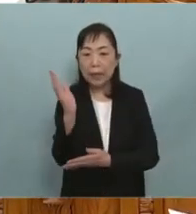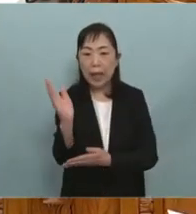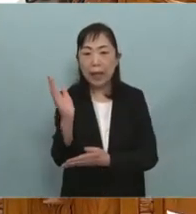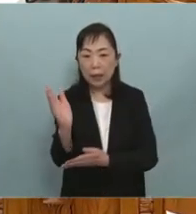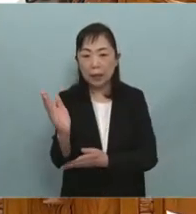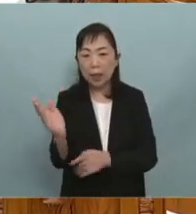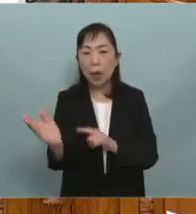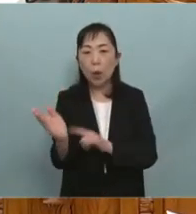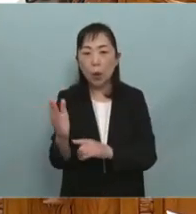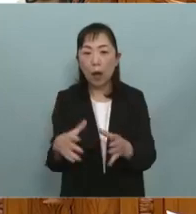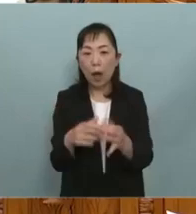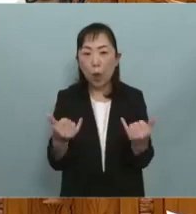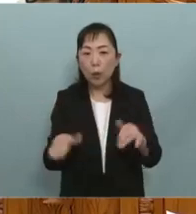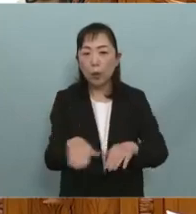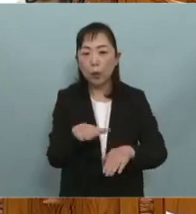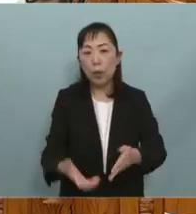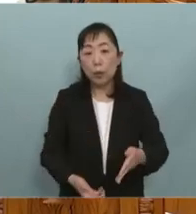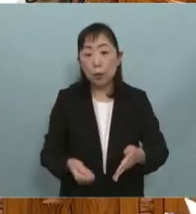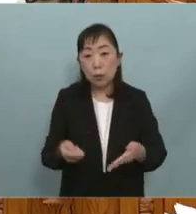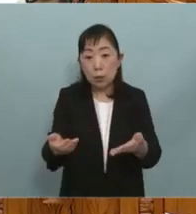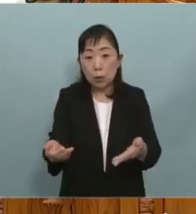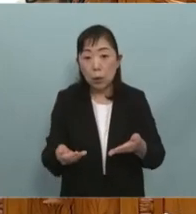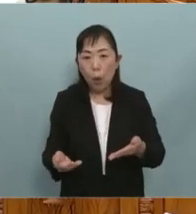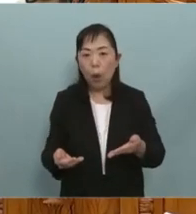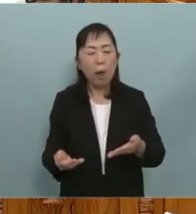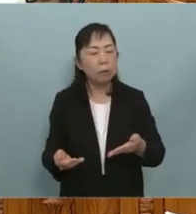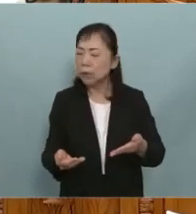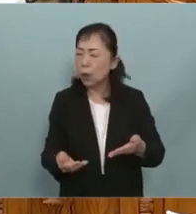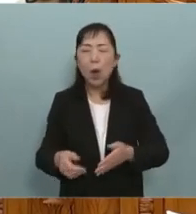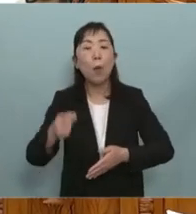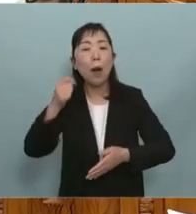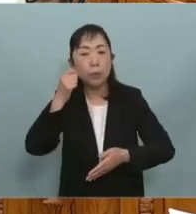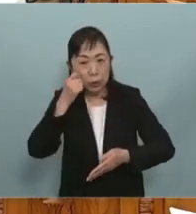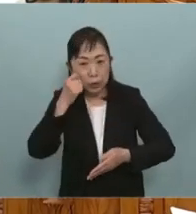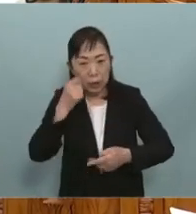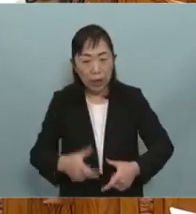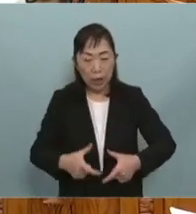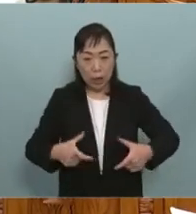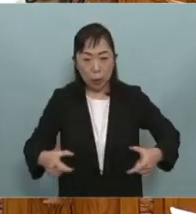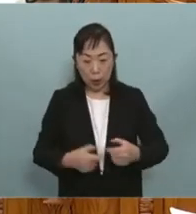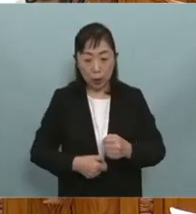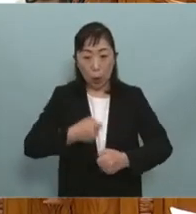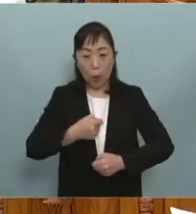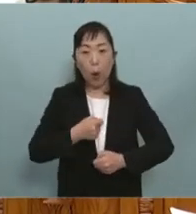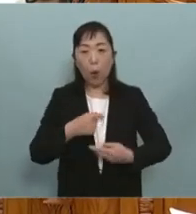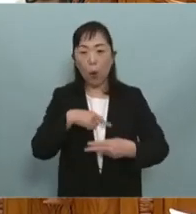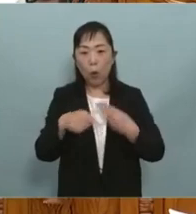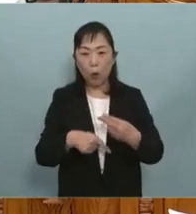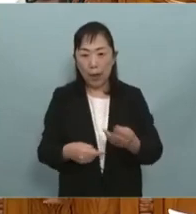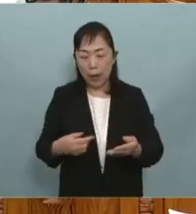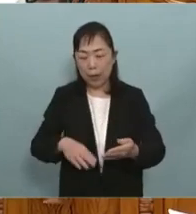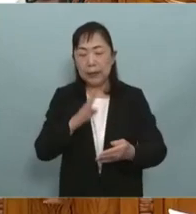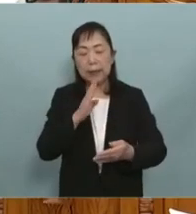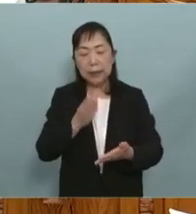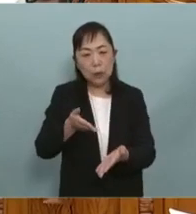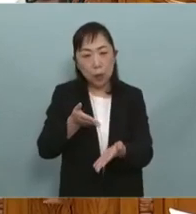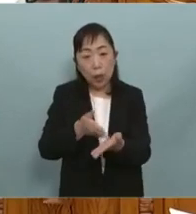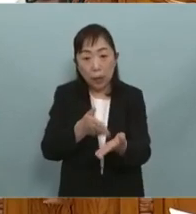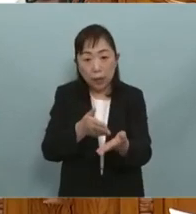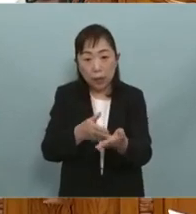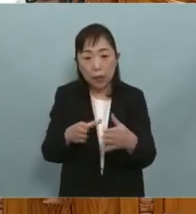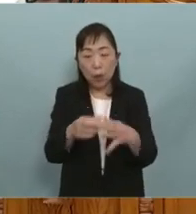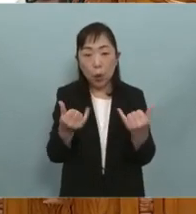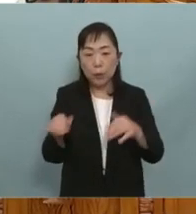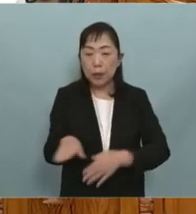皆様方に信じていただけるわけはありません勇気と真心を持って真実を語り国民